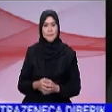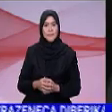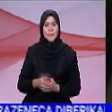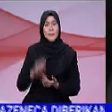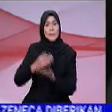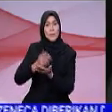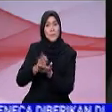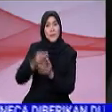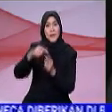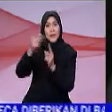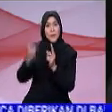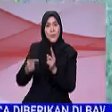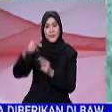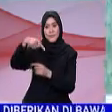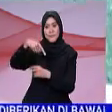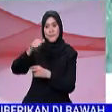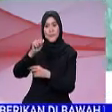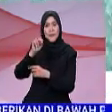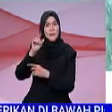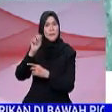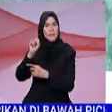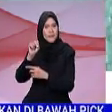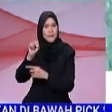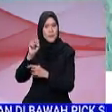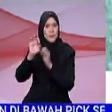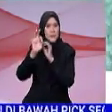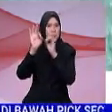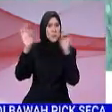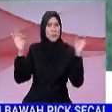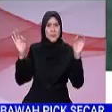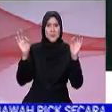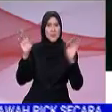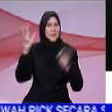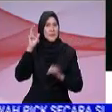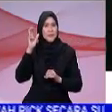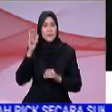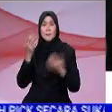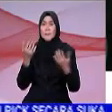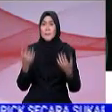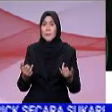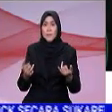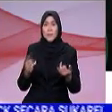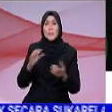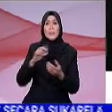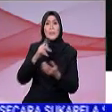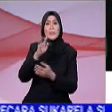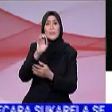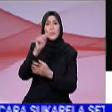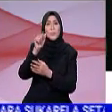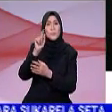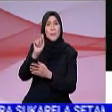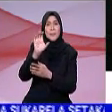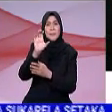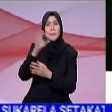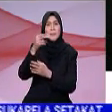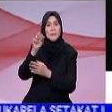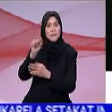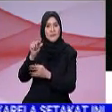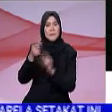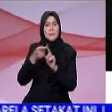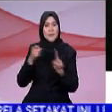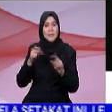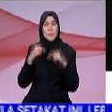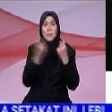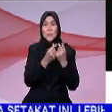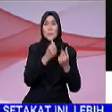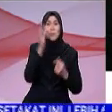Ketupat daun pandan jarang kita dengar. Mengambil konsep ketupat cang yang dihasilkan oleh